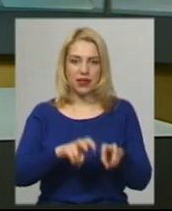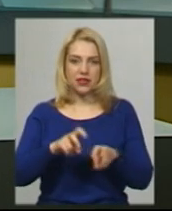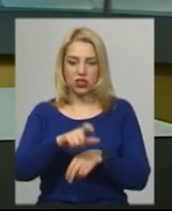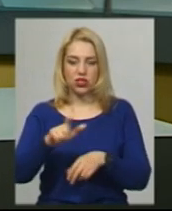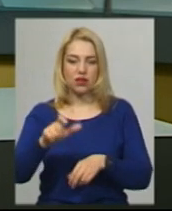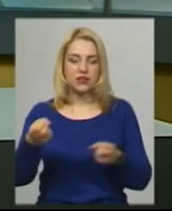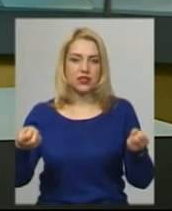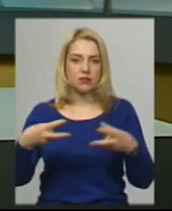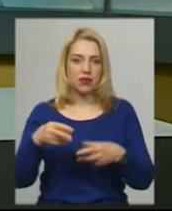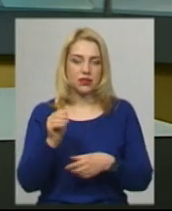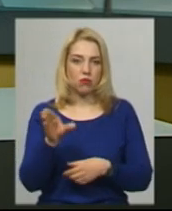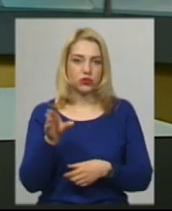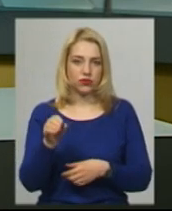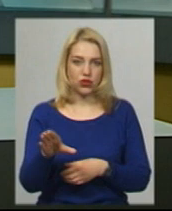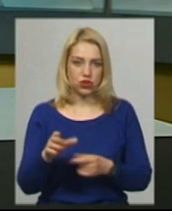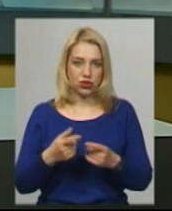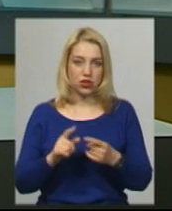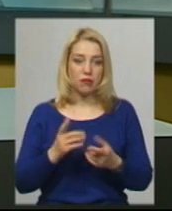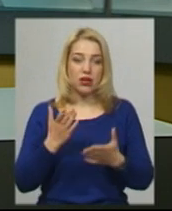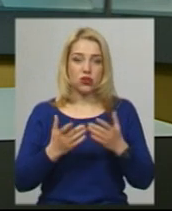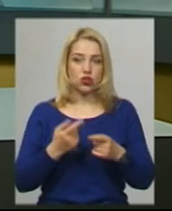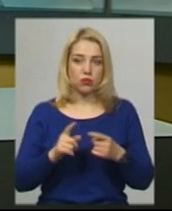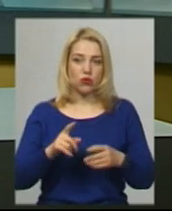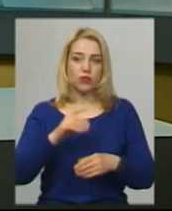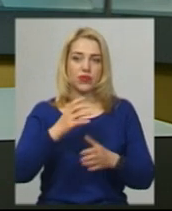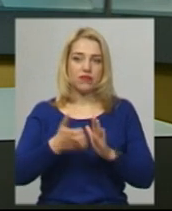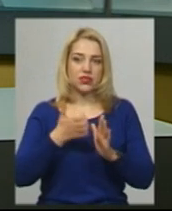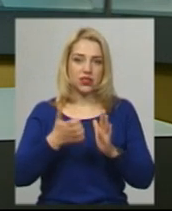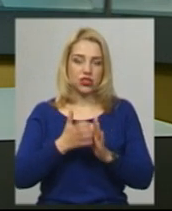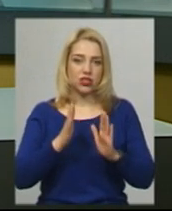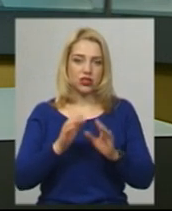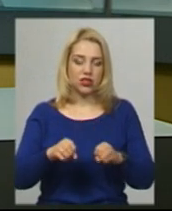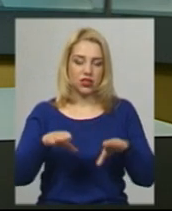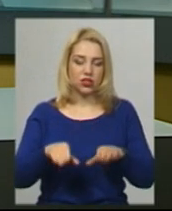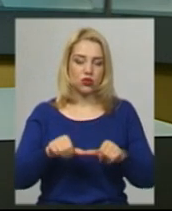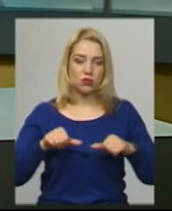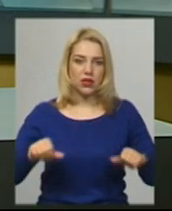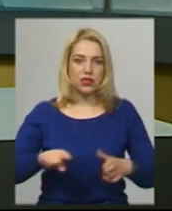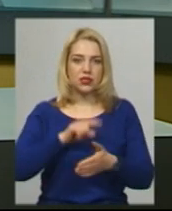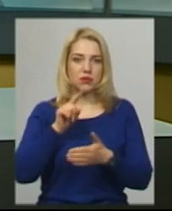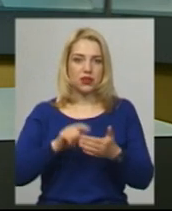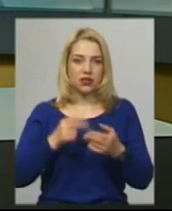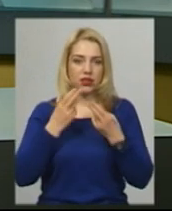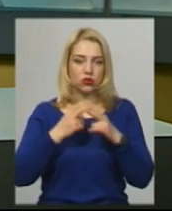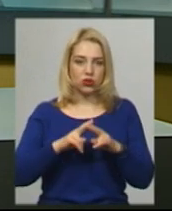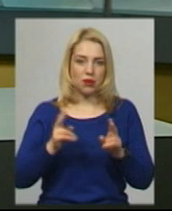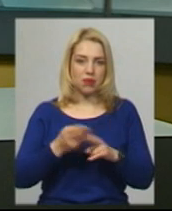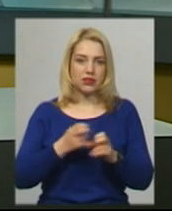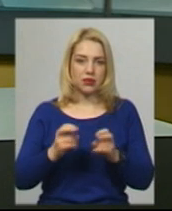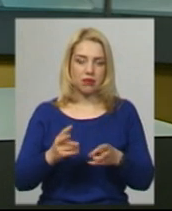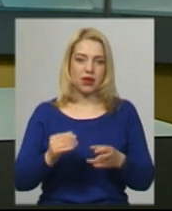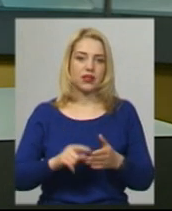його запровадити, не вистачає лише відповідного рішення комісії із питань техногенно-екологічної безпеки та надзвичайної